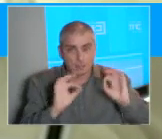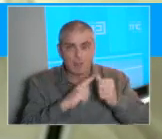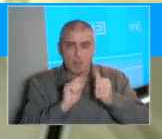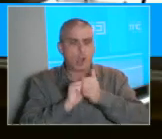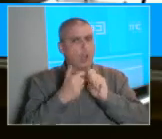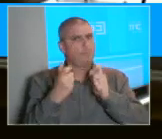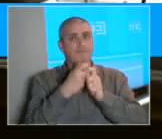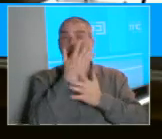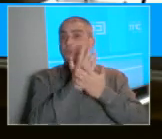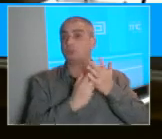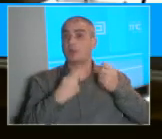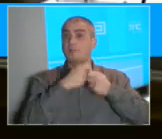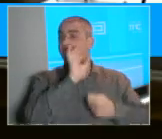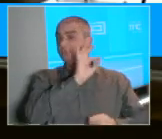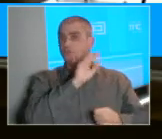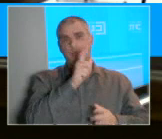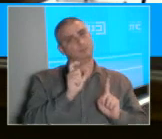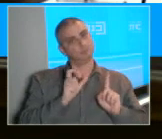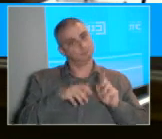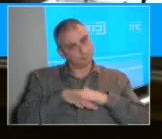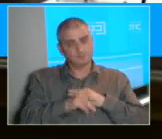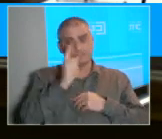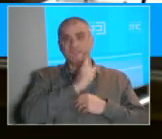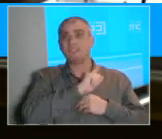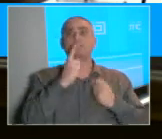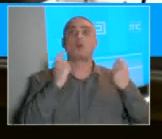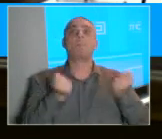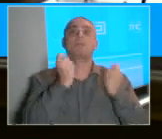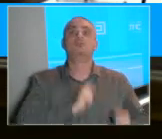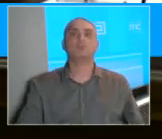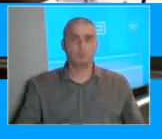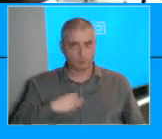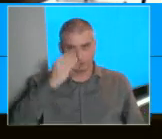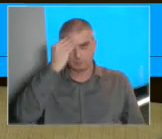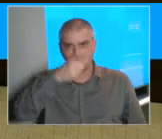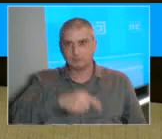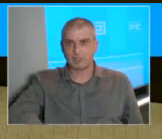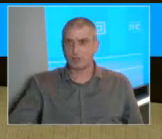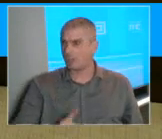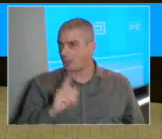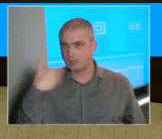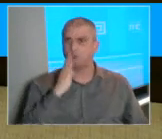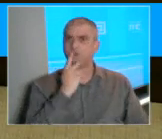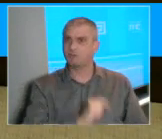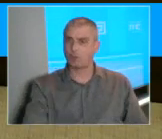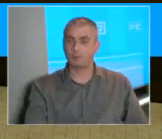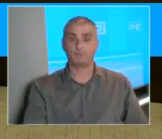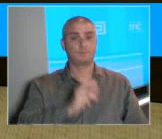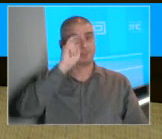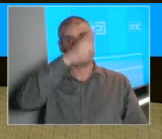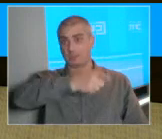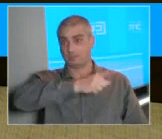אולי מפלגה שחלק מחבריה חסים תחת צווי איסור פרסום? אני מזכיר לך, אל תהיו צבועים. וכמובן בני